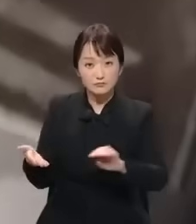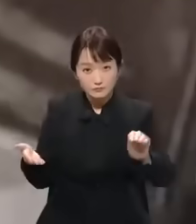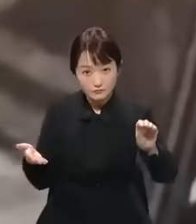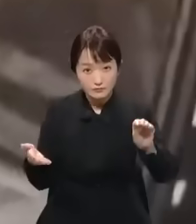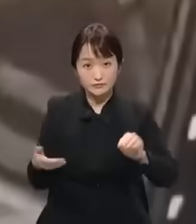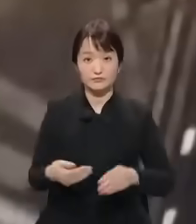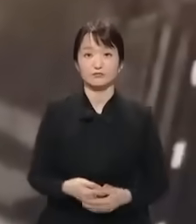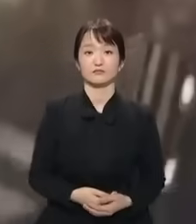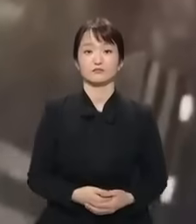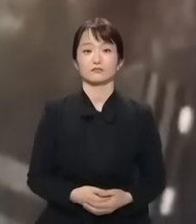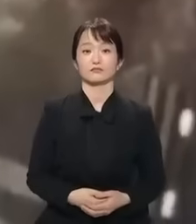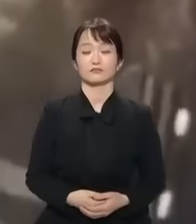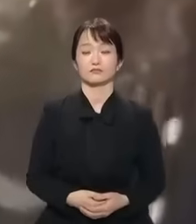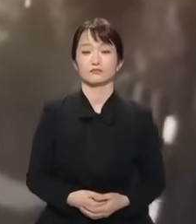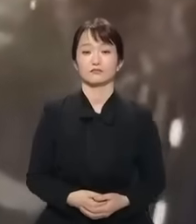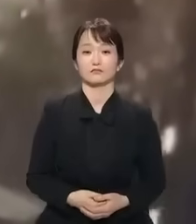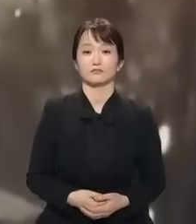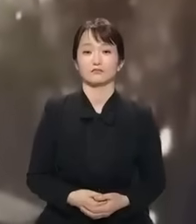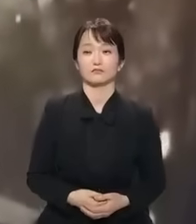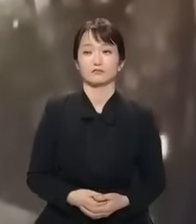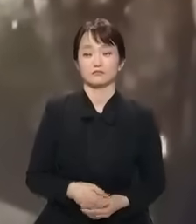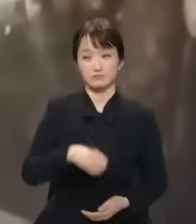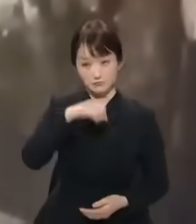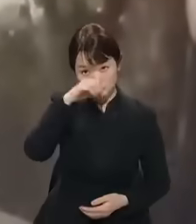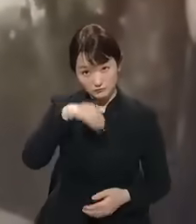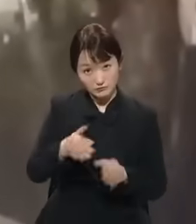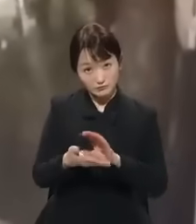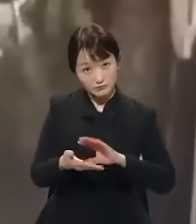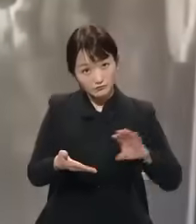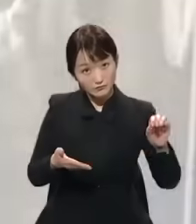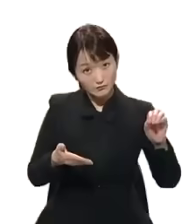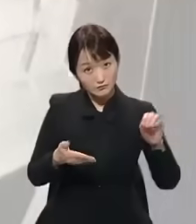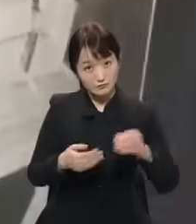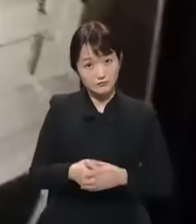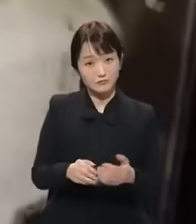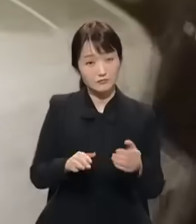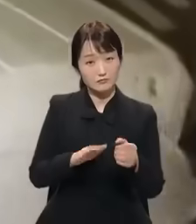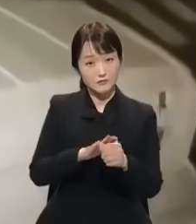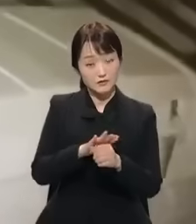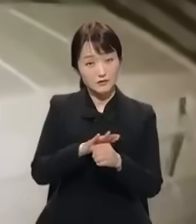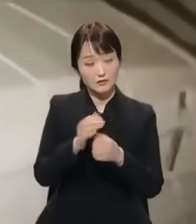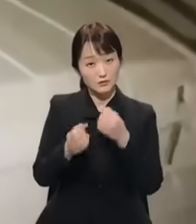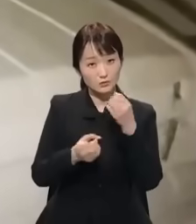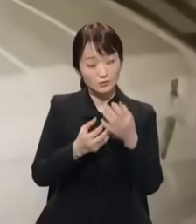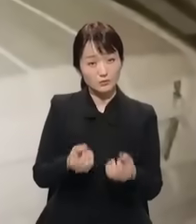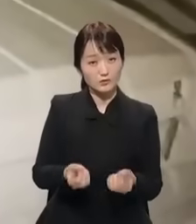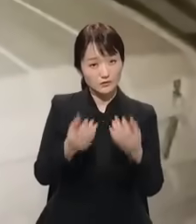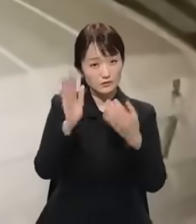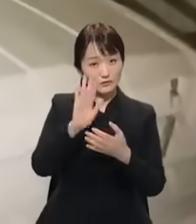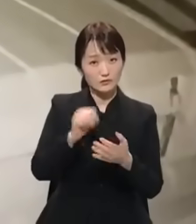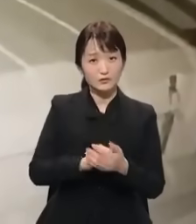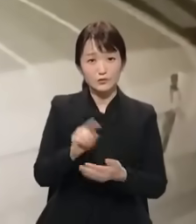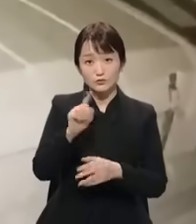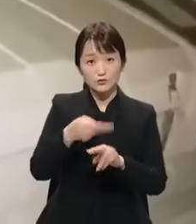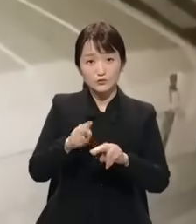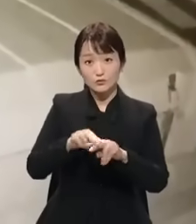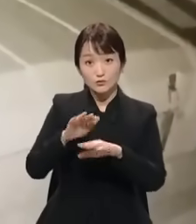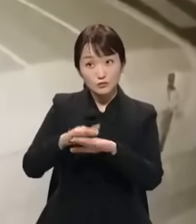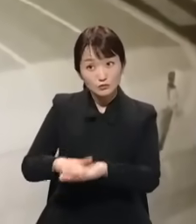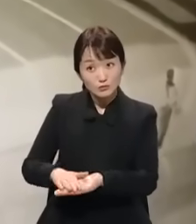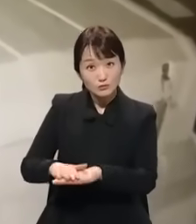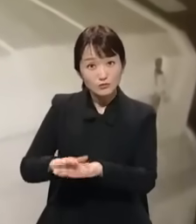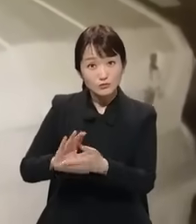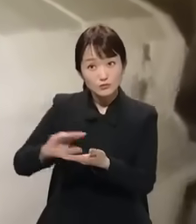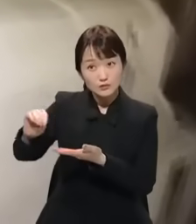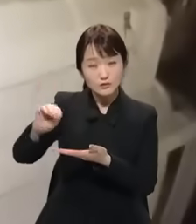그냥 또 갑니다. 그냥 간 거 보면 프로포즈 이벤트는 아닌 것 같은데 자, 뭐가 됐든 무슨 선물을 놓고 간 걸까요? 선물이